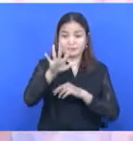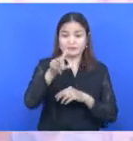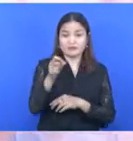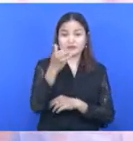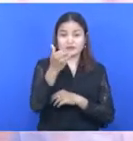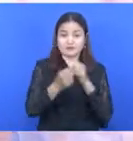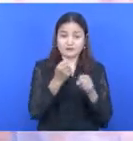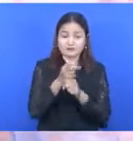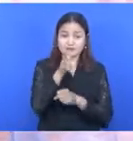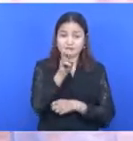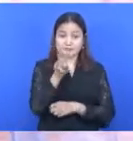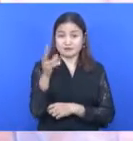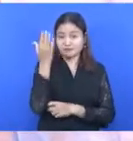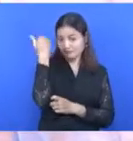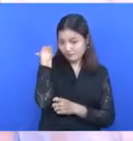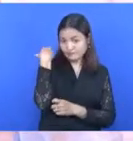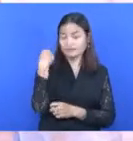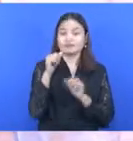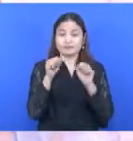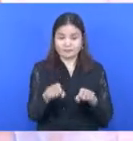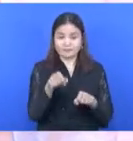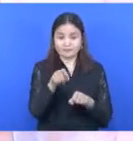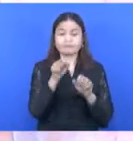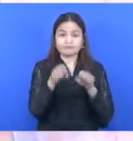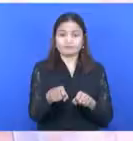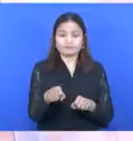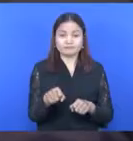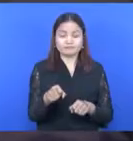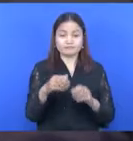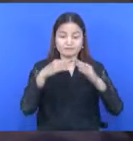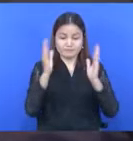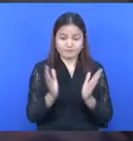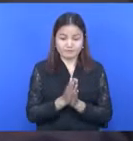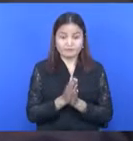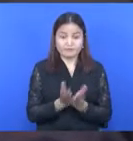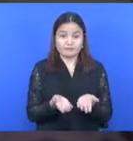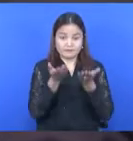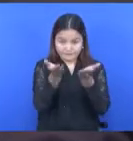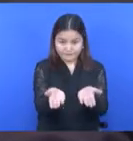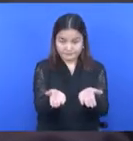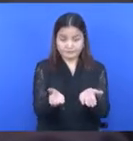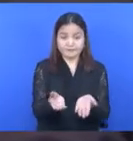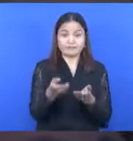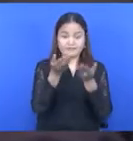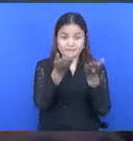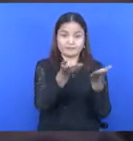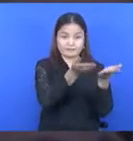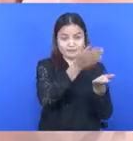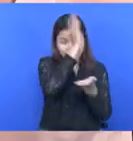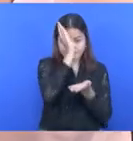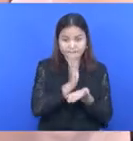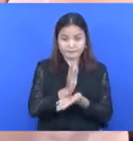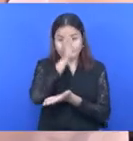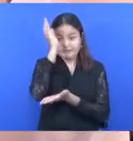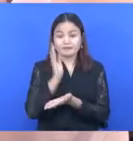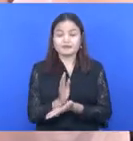ឆ្នាំ2022កន្លងមកព្រមទាំងស្រោចស្រពសុគន្ធវិរីប្រកេនព្រះគូចាប្រកេនព្រះគ្រូចៅអធិការវត្តជំ